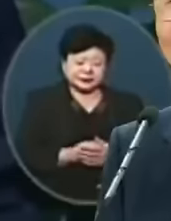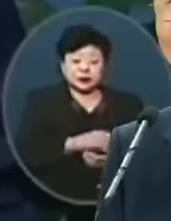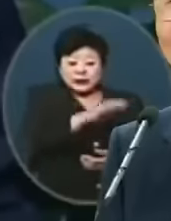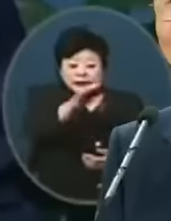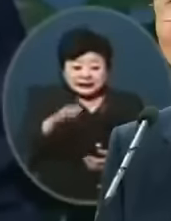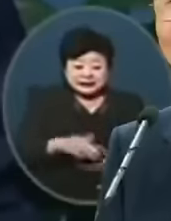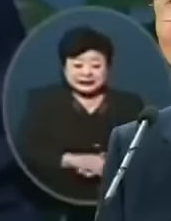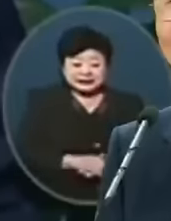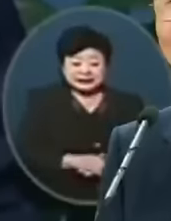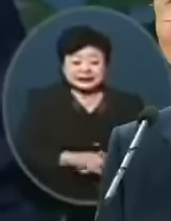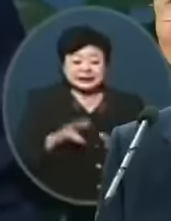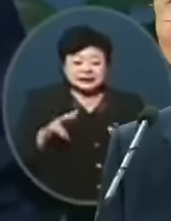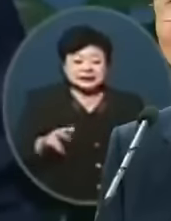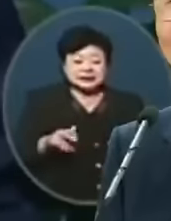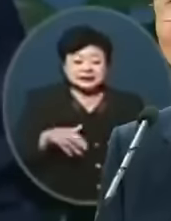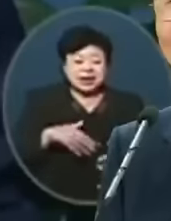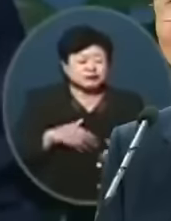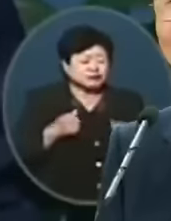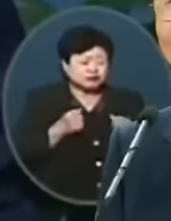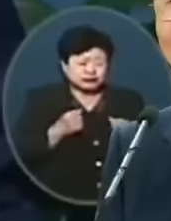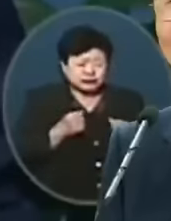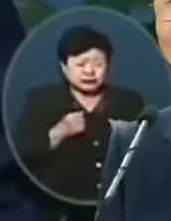우리는 현재 남북이